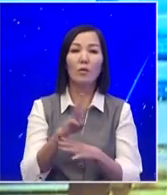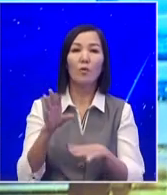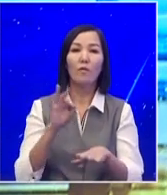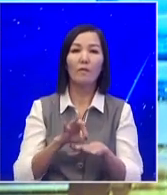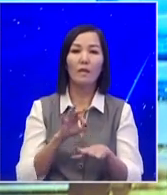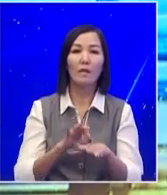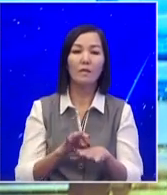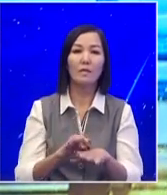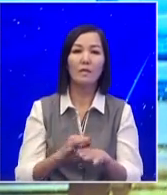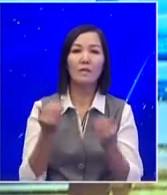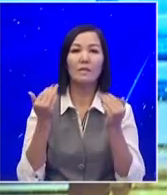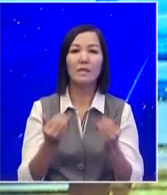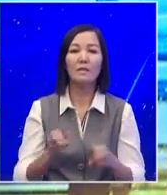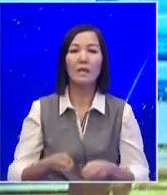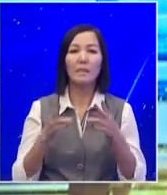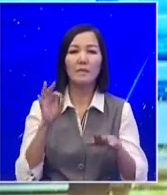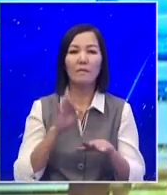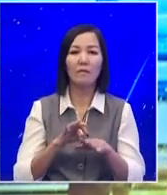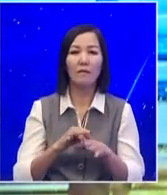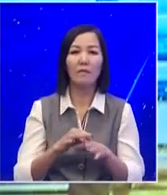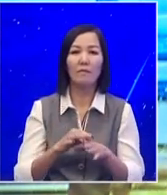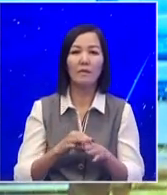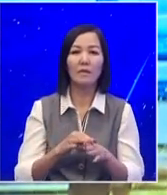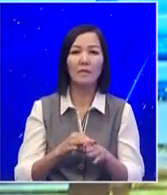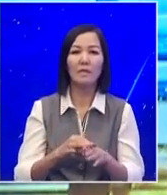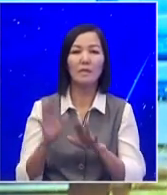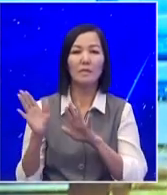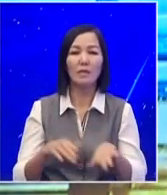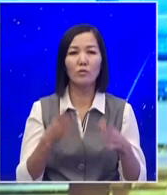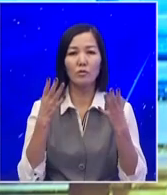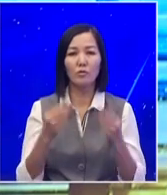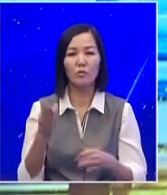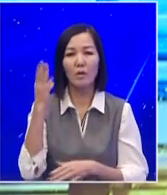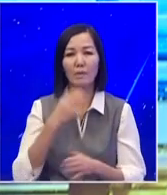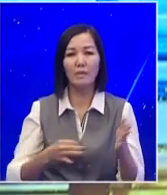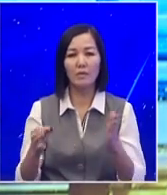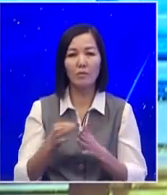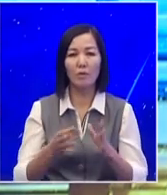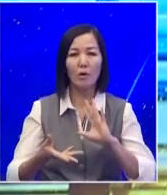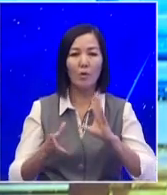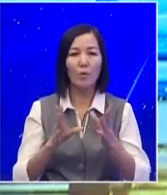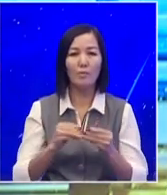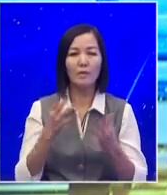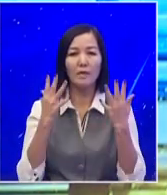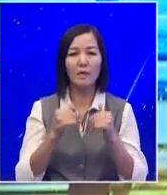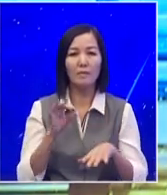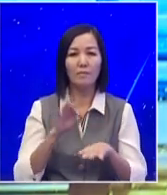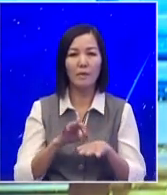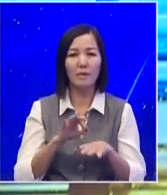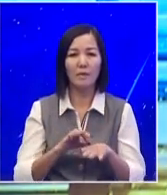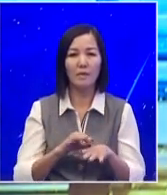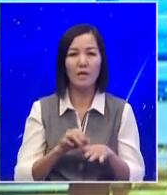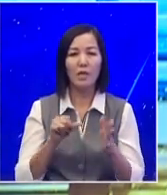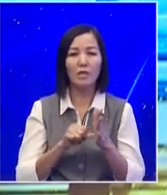Около полусотни заболевших опасным вирусом выявлено за истекшие сутки в Алматинской области. Общее количество больных